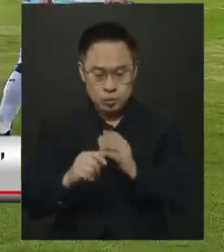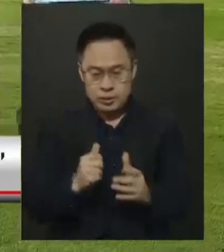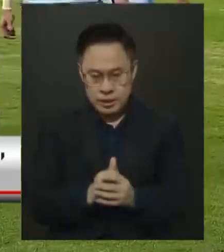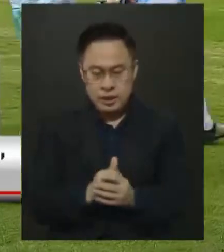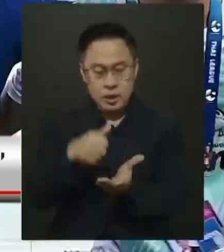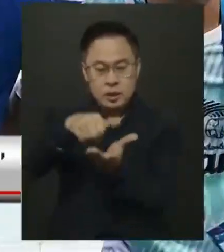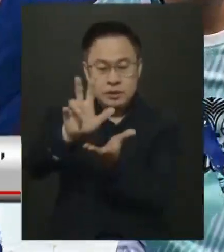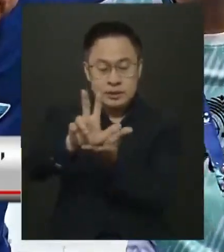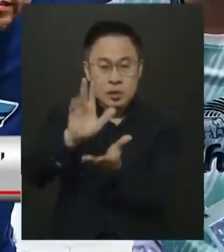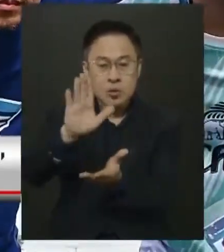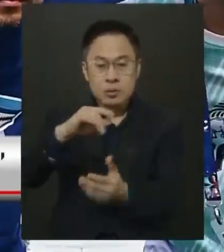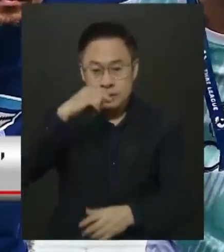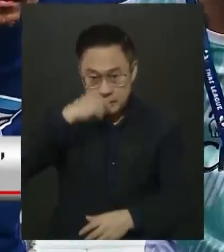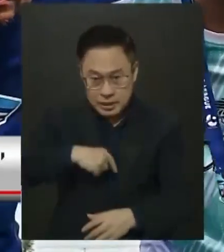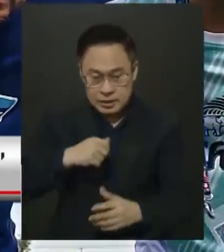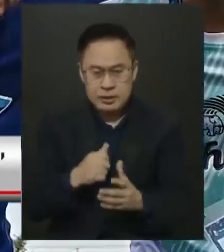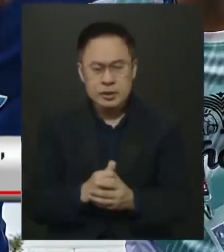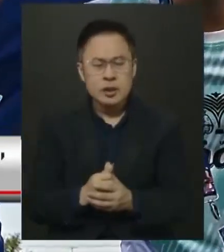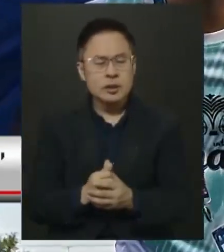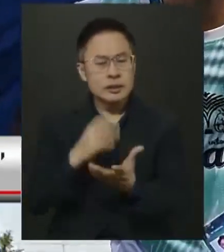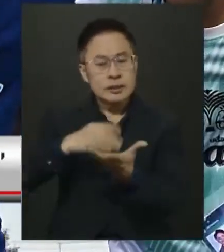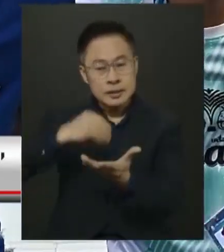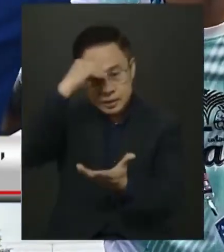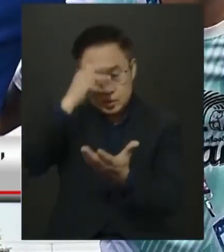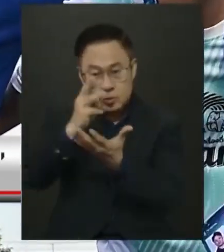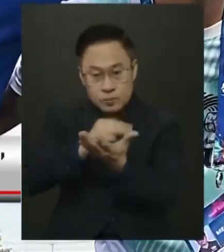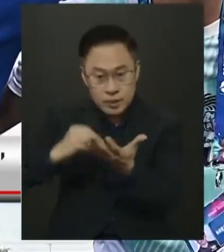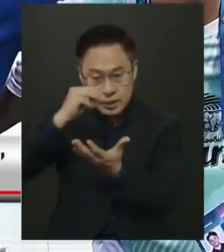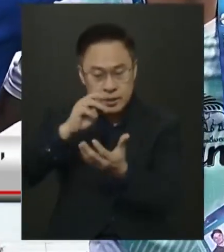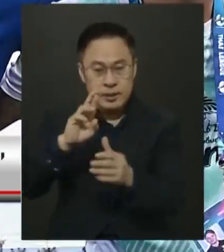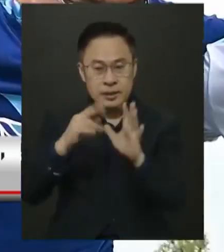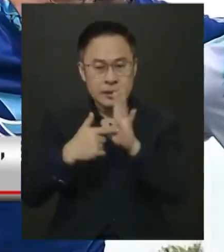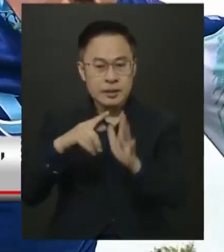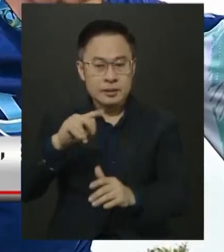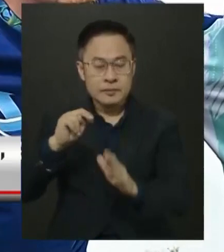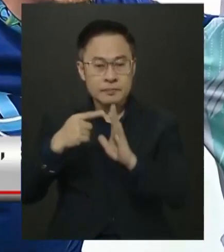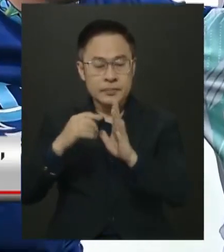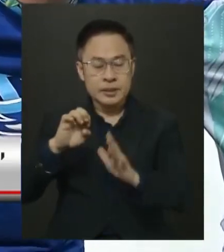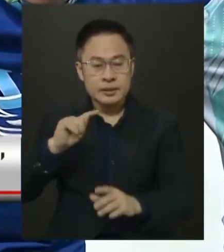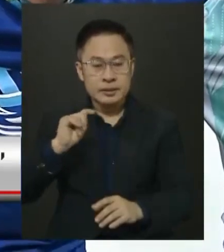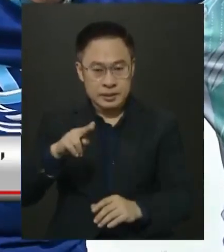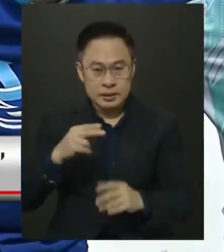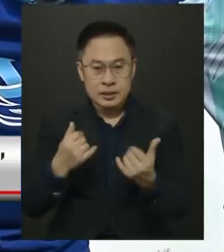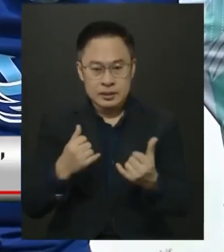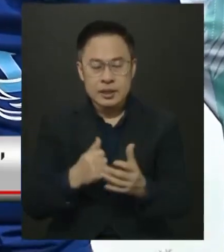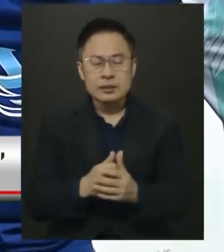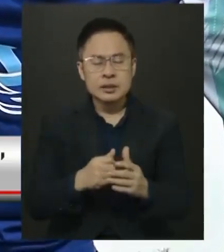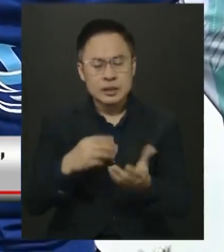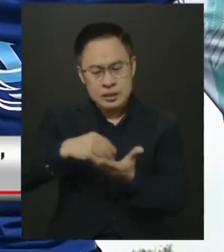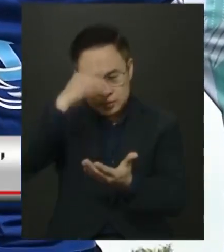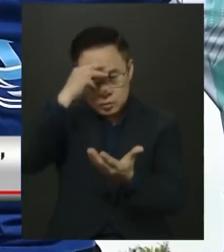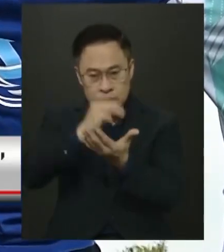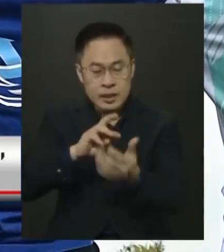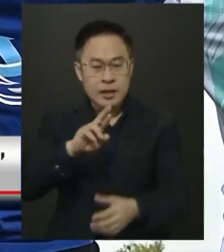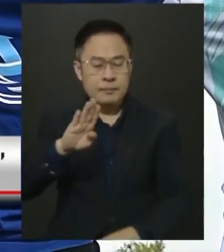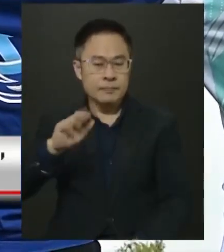วก็เพิ่งจะพาทีมมหาวิทยาลัยรัตนบัณฑิตคว้าแชมป์ฟุตบอลช้างยูแชมเปี้ยนชิพคัพปี2ก็เอาชนะจุดโทษ